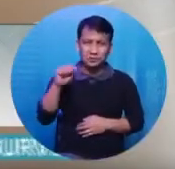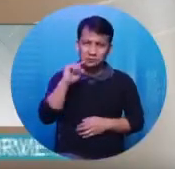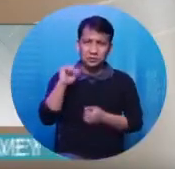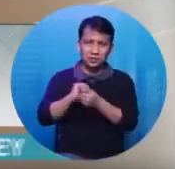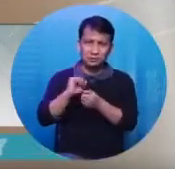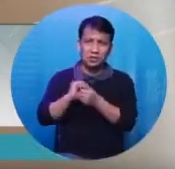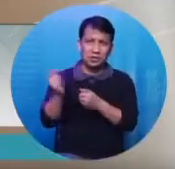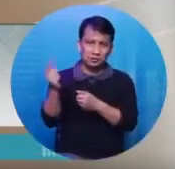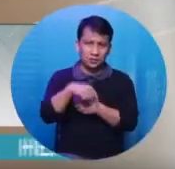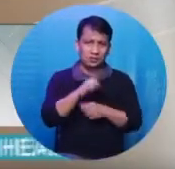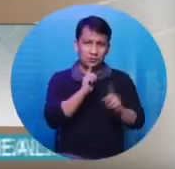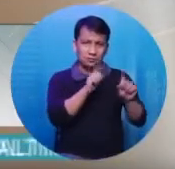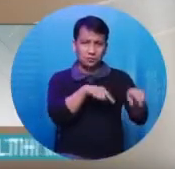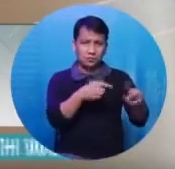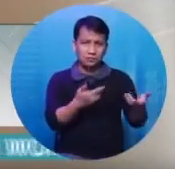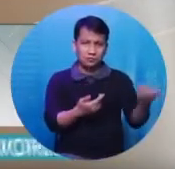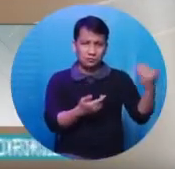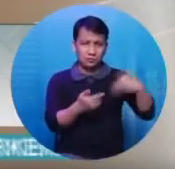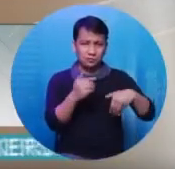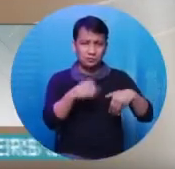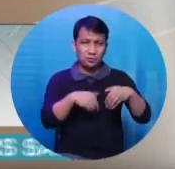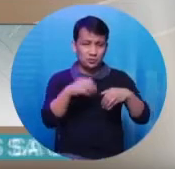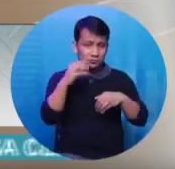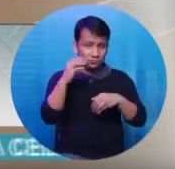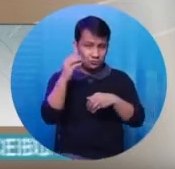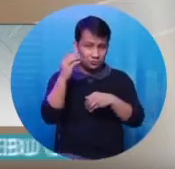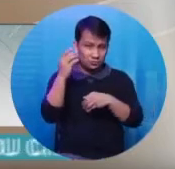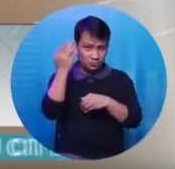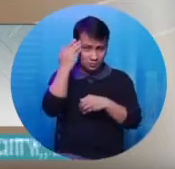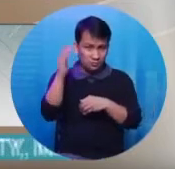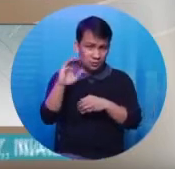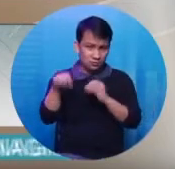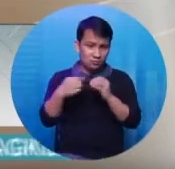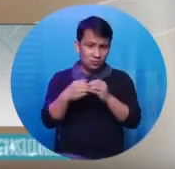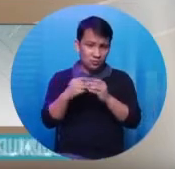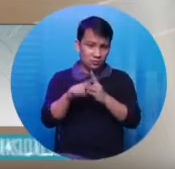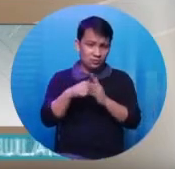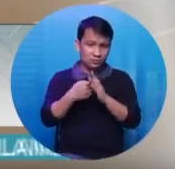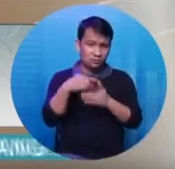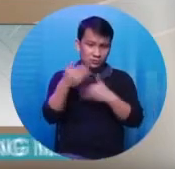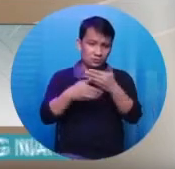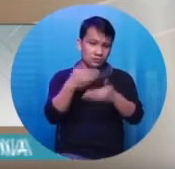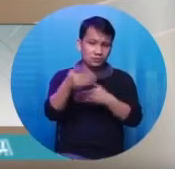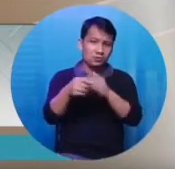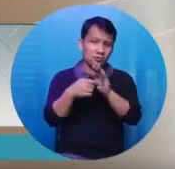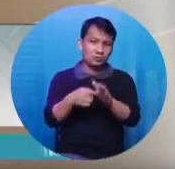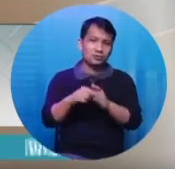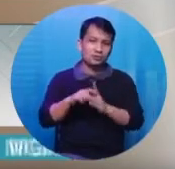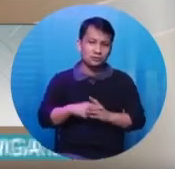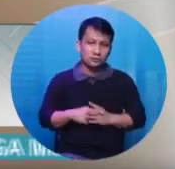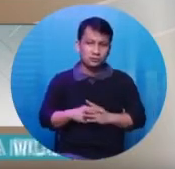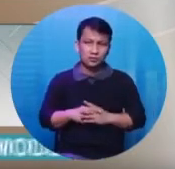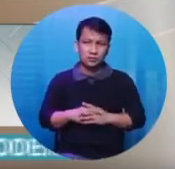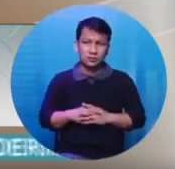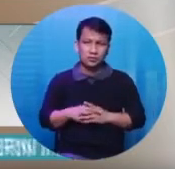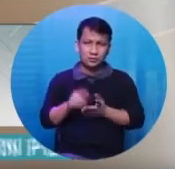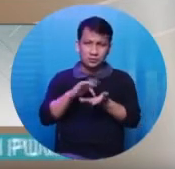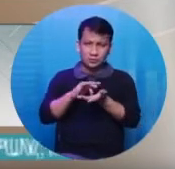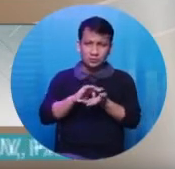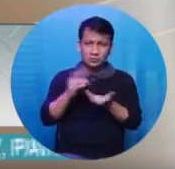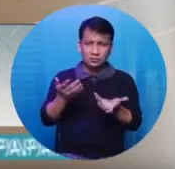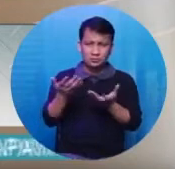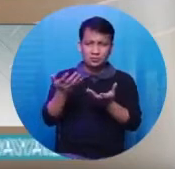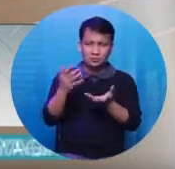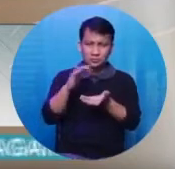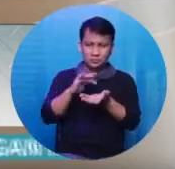Sasamahan kayo ng aming reporter. Papunta doon kay Sargento para maumpisa ng proseso. Yung pa-medical sa inyo, and then kunan ko kayo